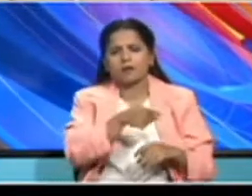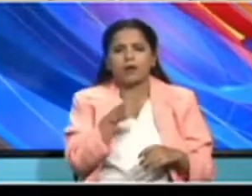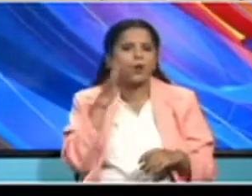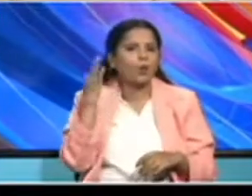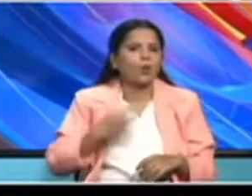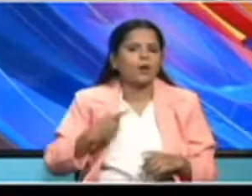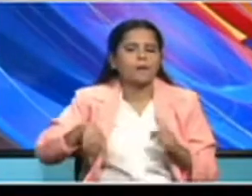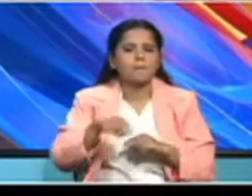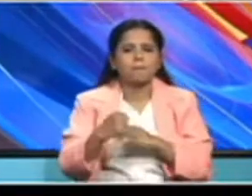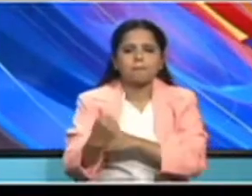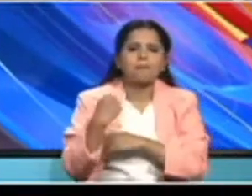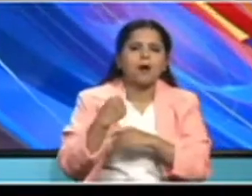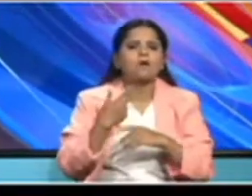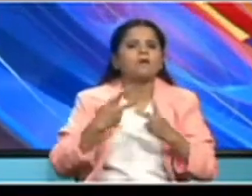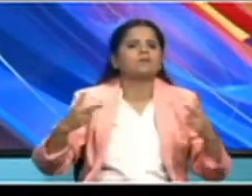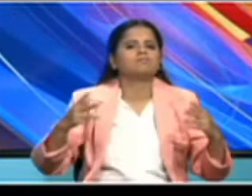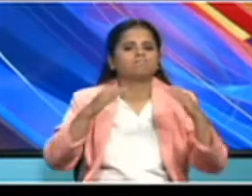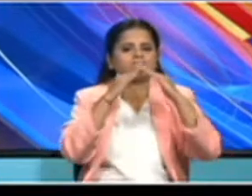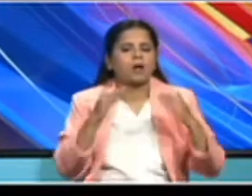हाउस।